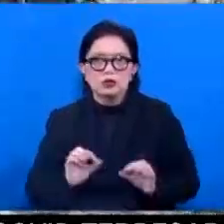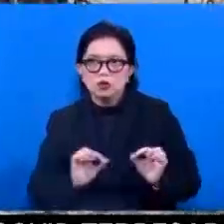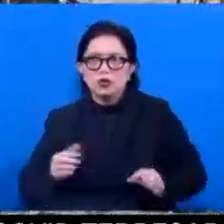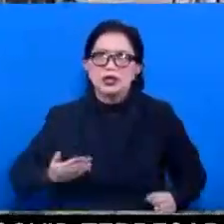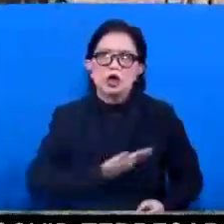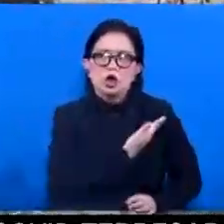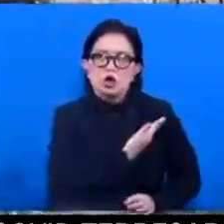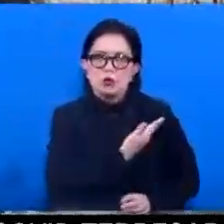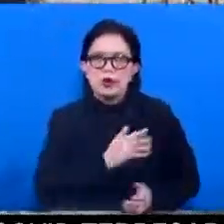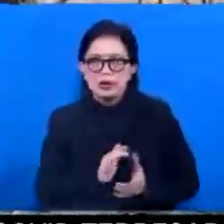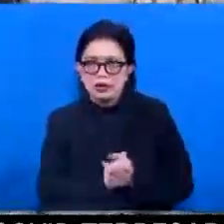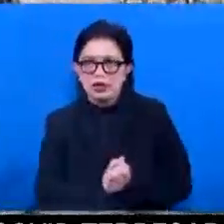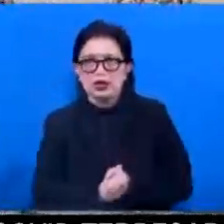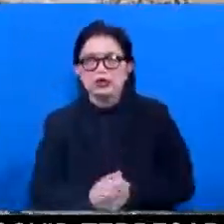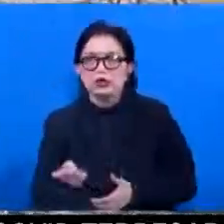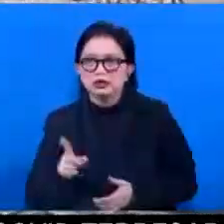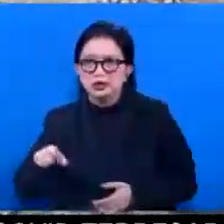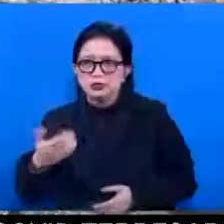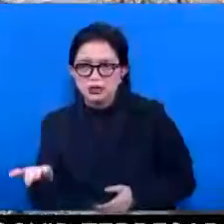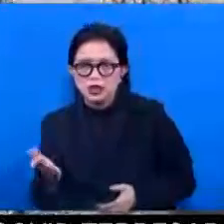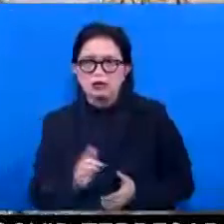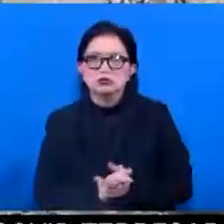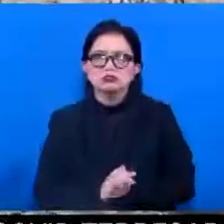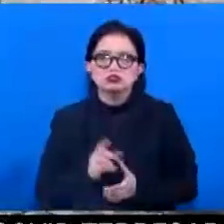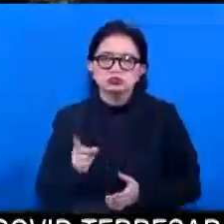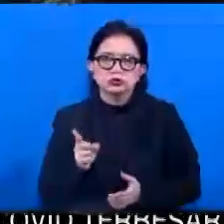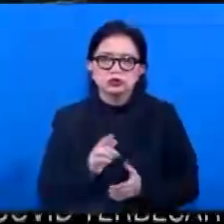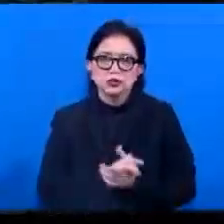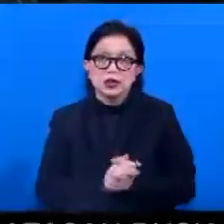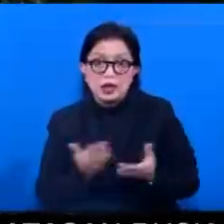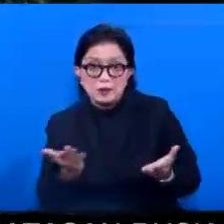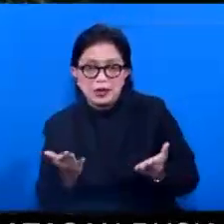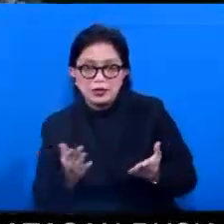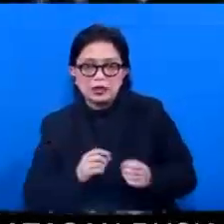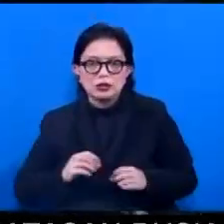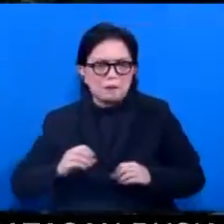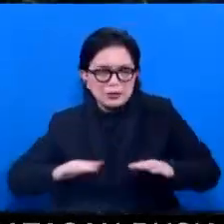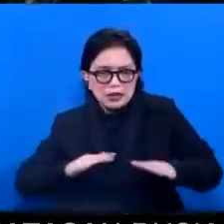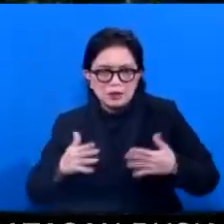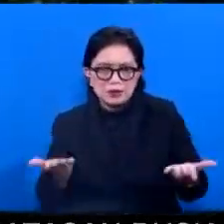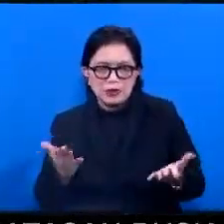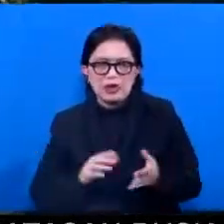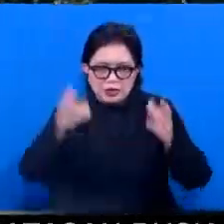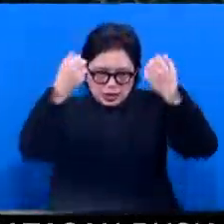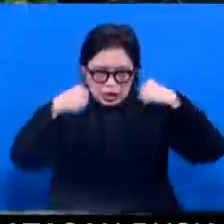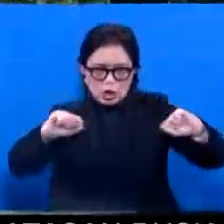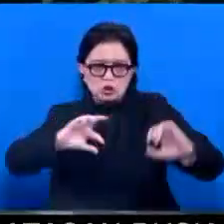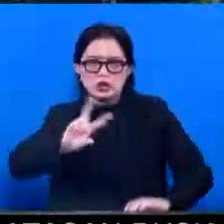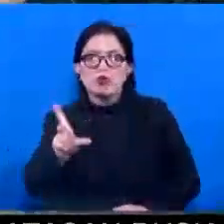ini. Pemkab Garut saat ini belum menetapkan status tanggap darurat bencana. Deden Rahardian, Garut, Jawa Barat.